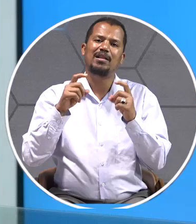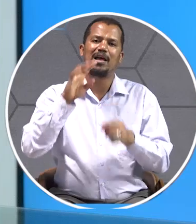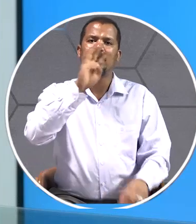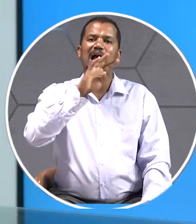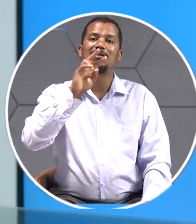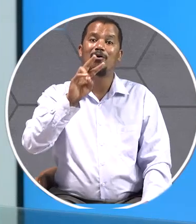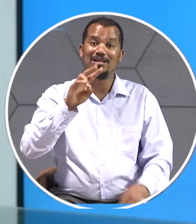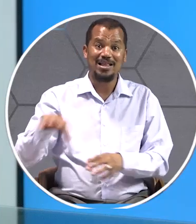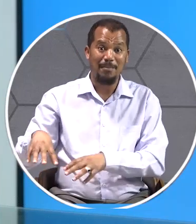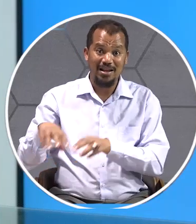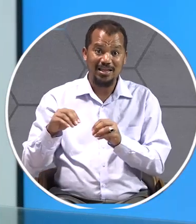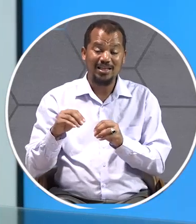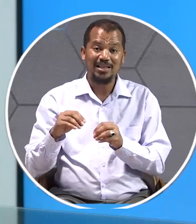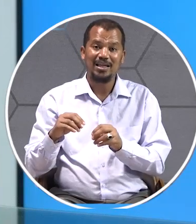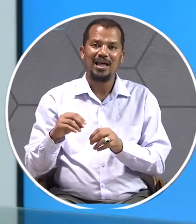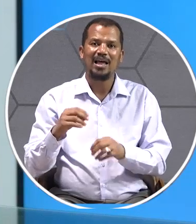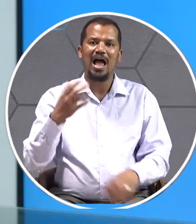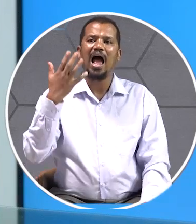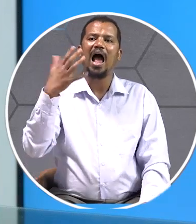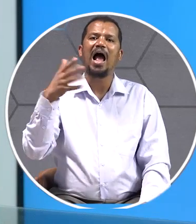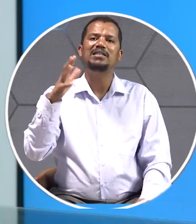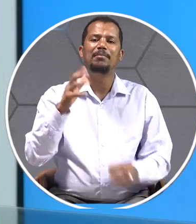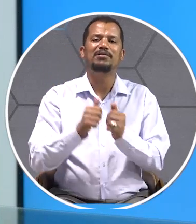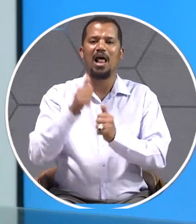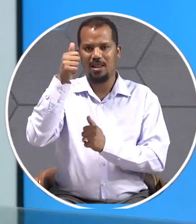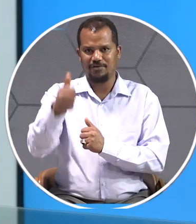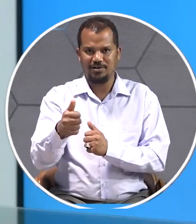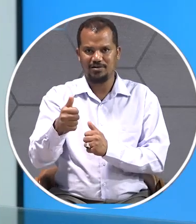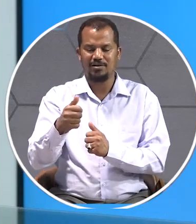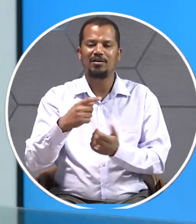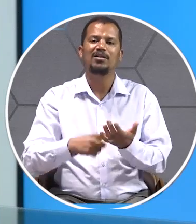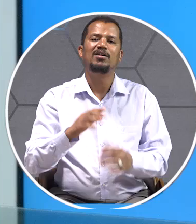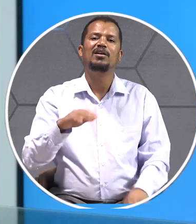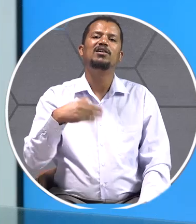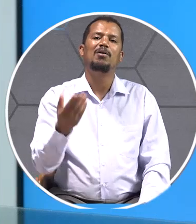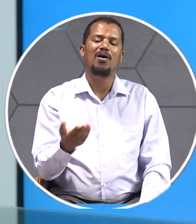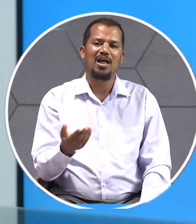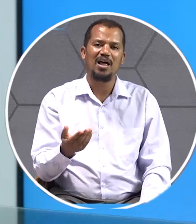ከ42ታችን 15 አለፍን ከዛ